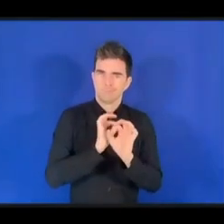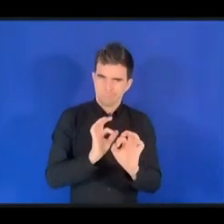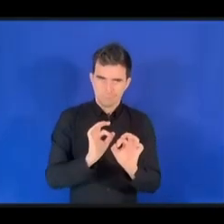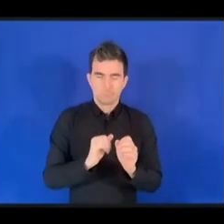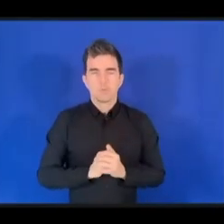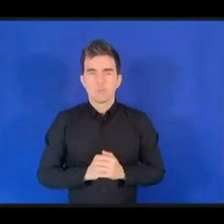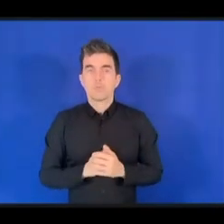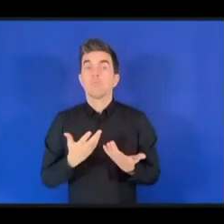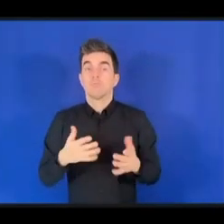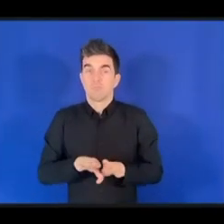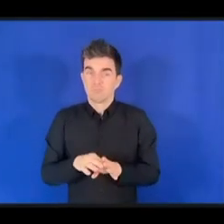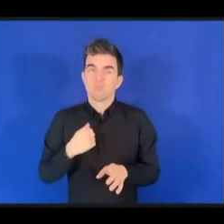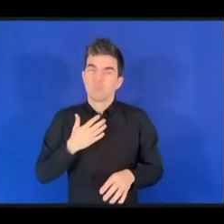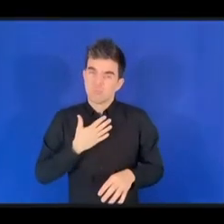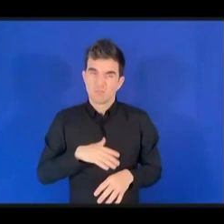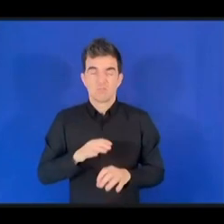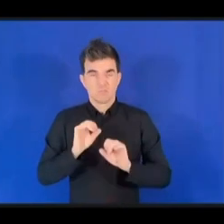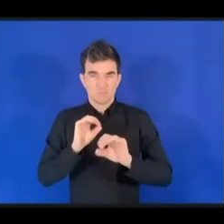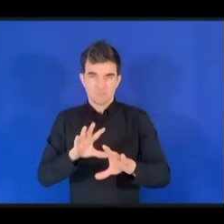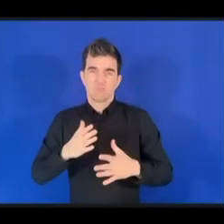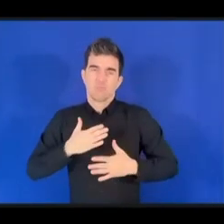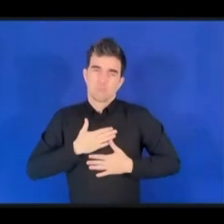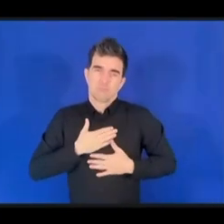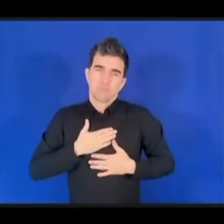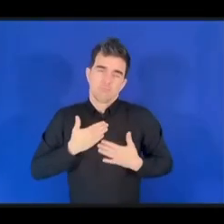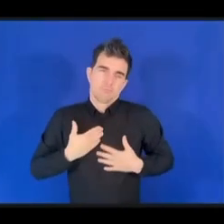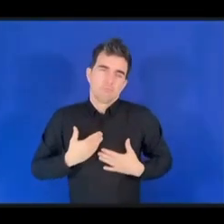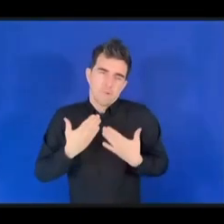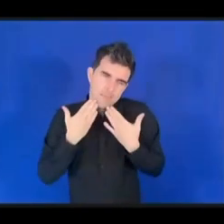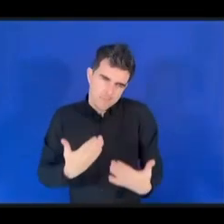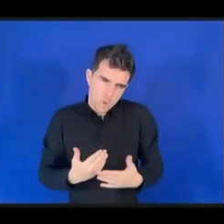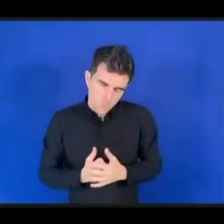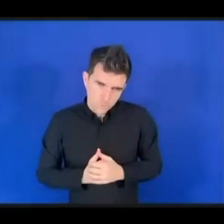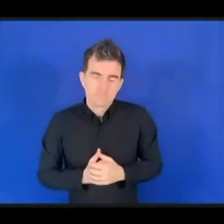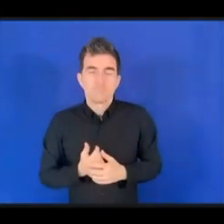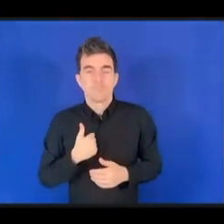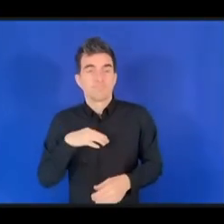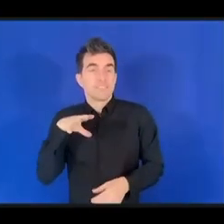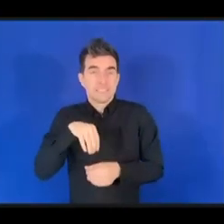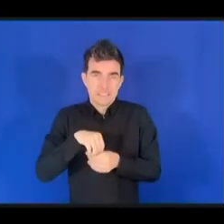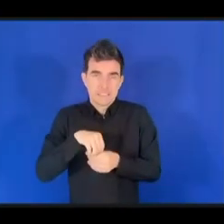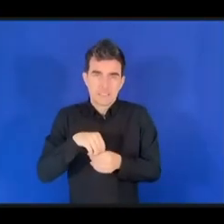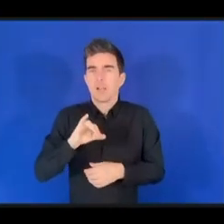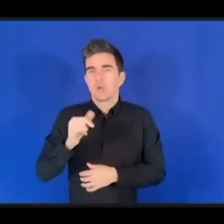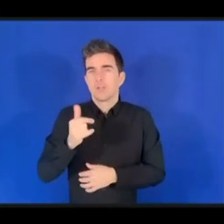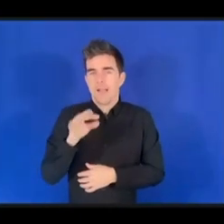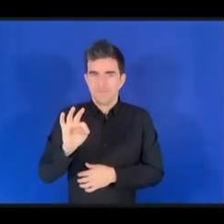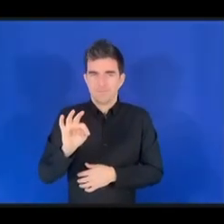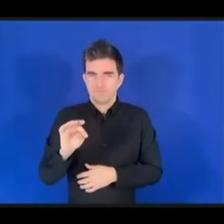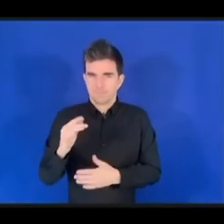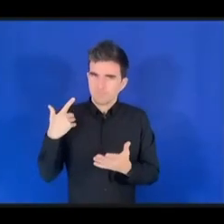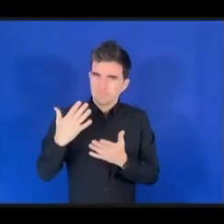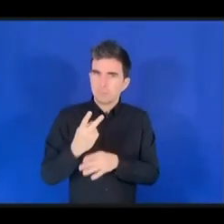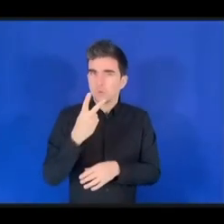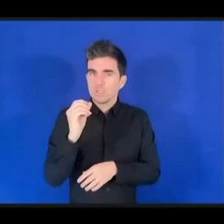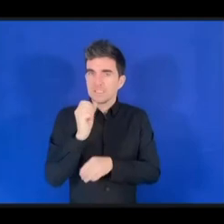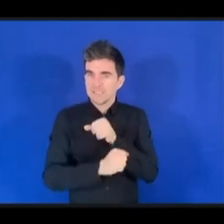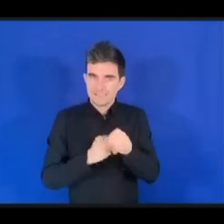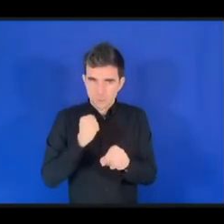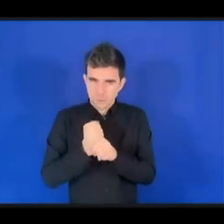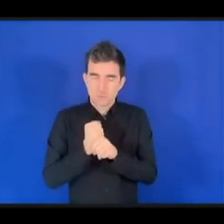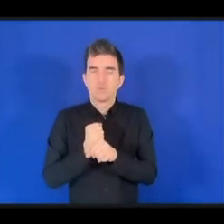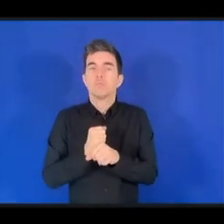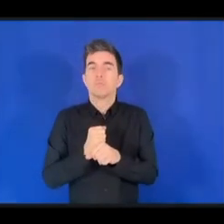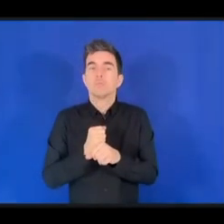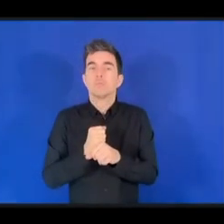個人的にigfに関しましてもう20年にわたりまして関与しております私の